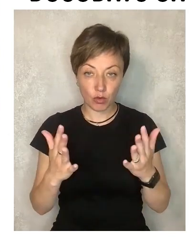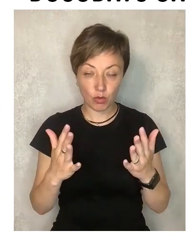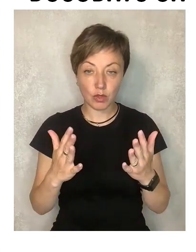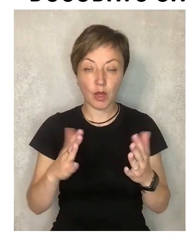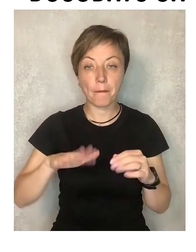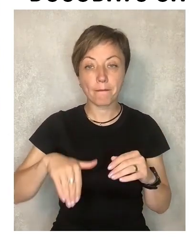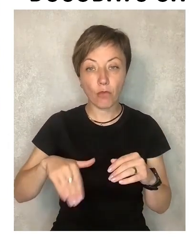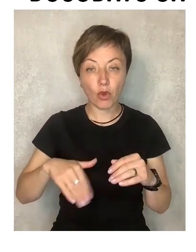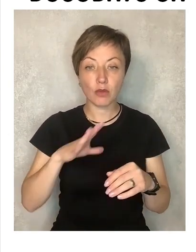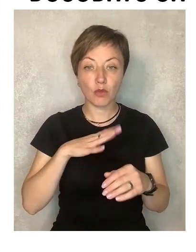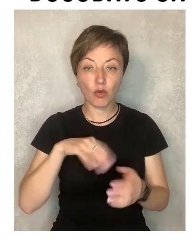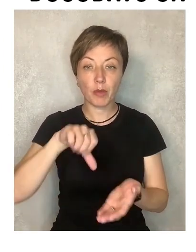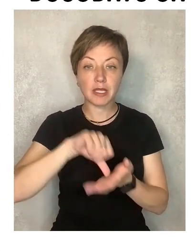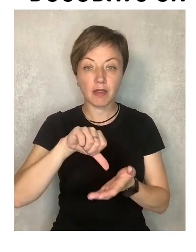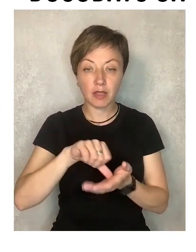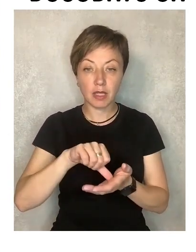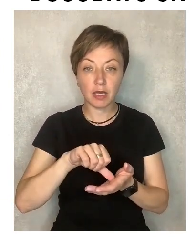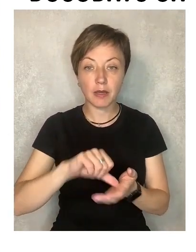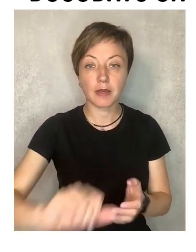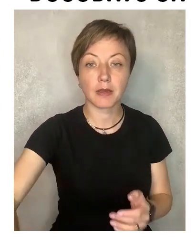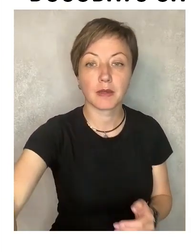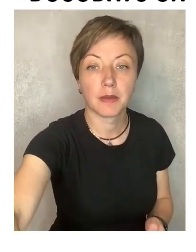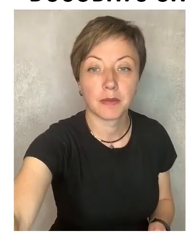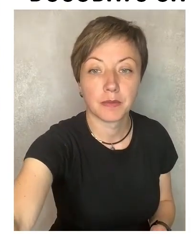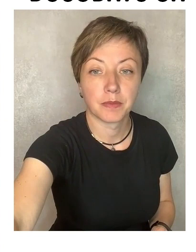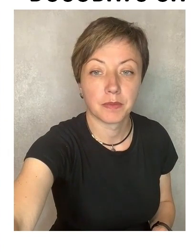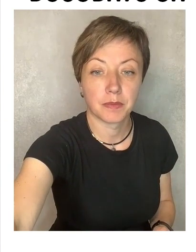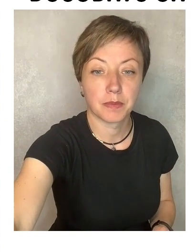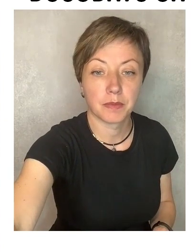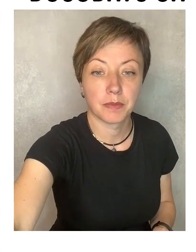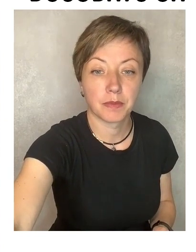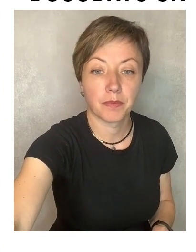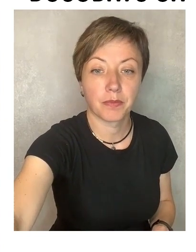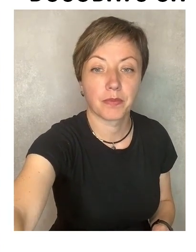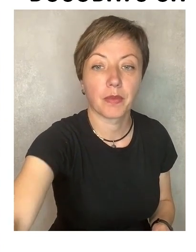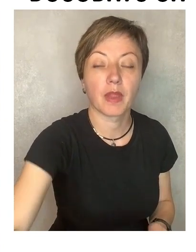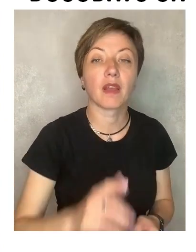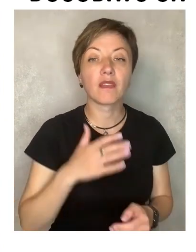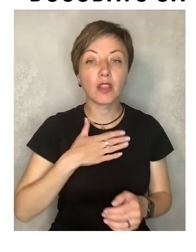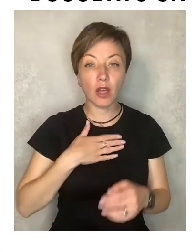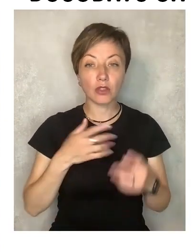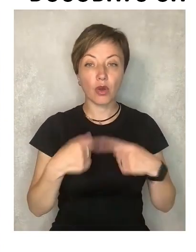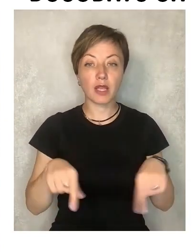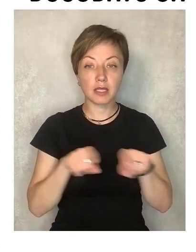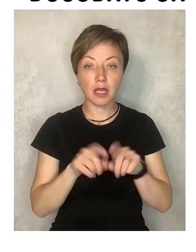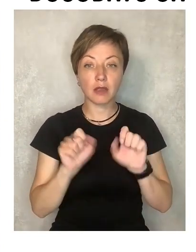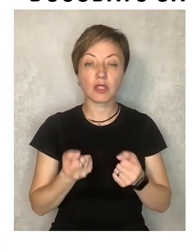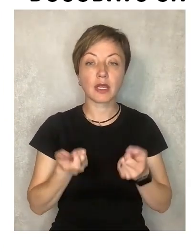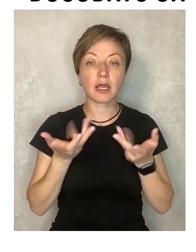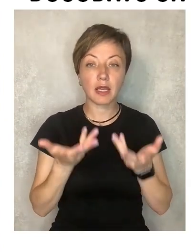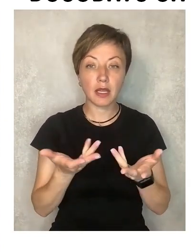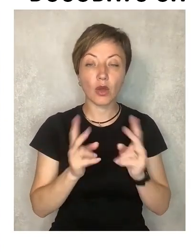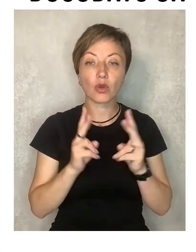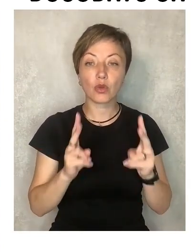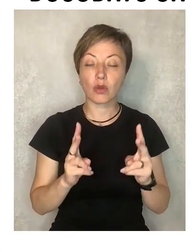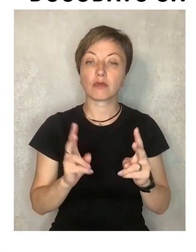був представник від нашої організації, можливо, навіть кілька, які пішли на відповідне засідання,